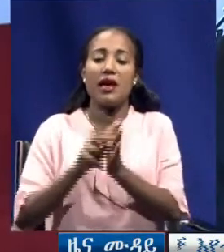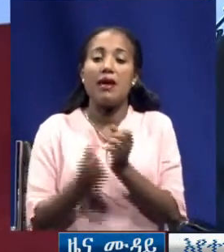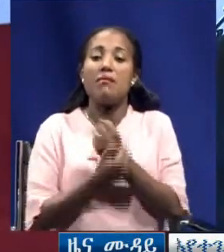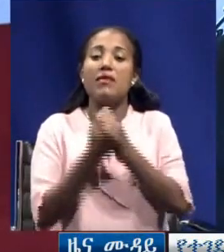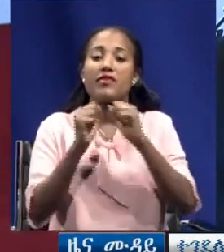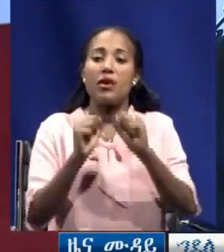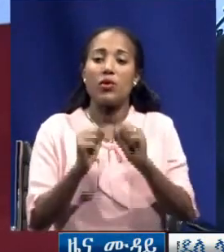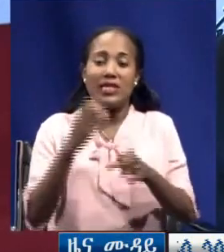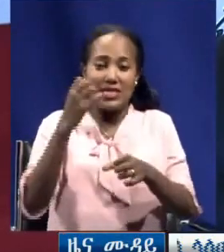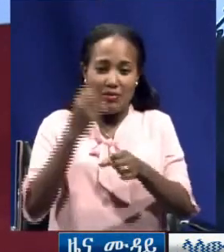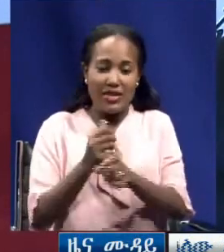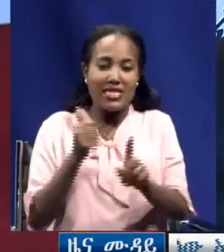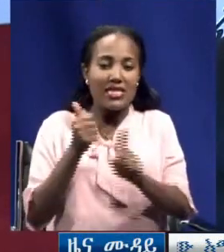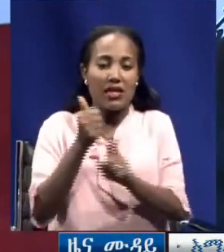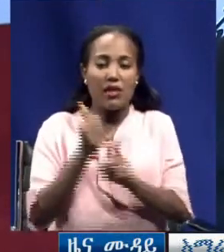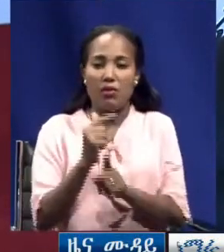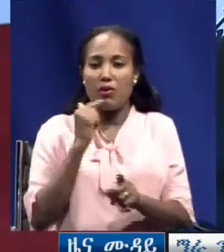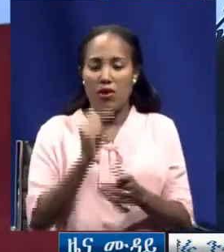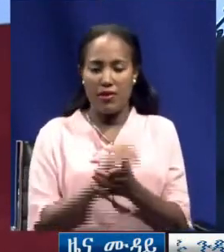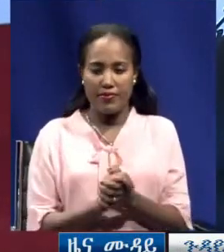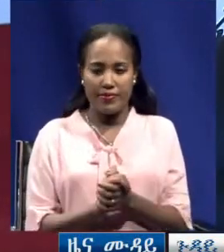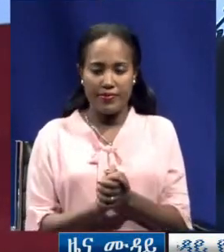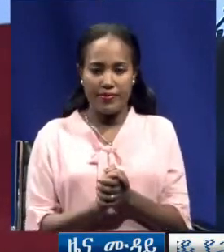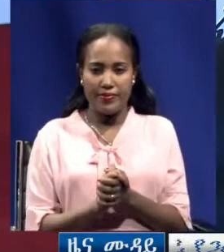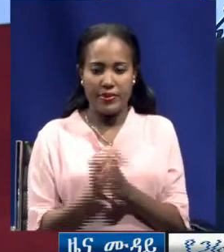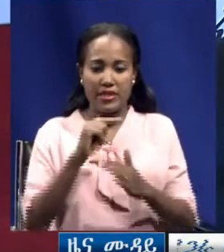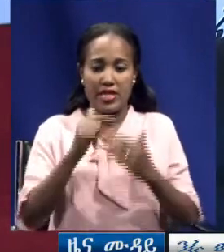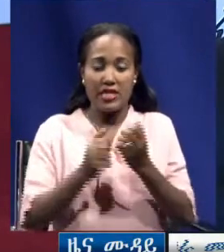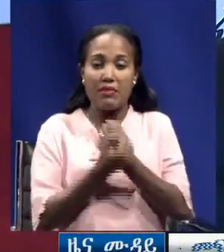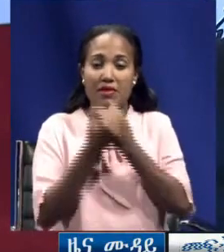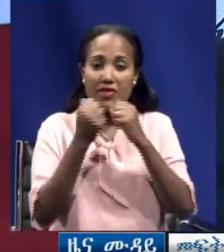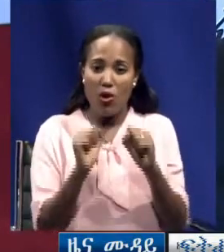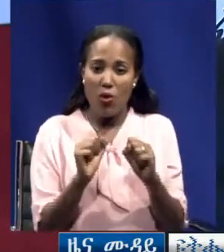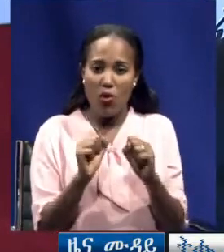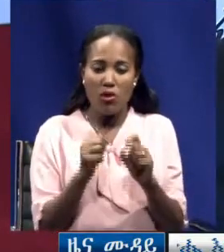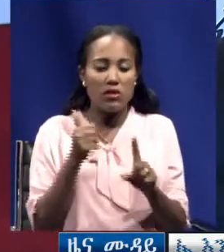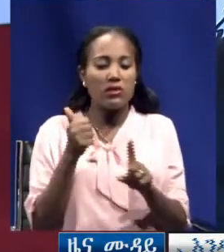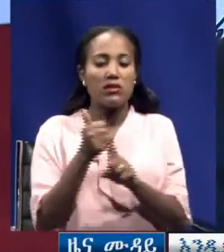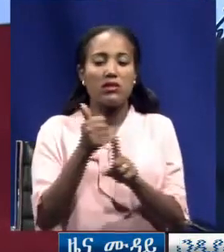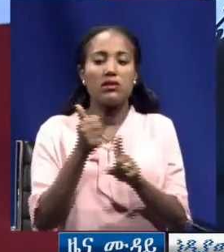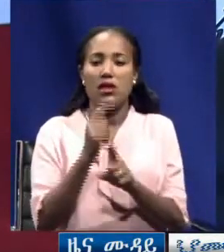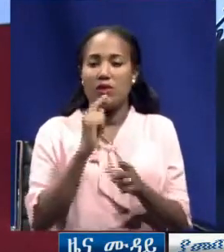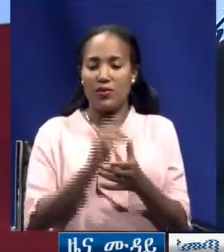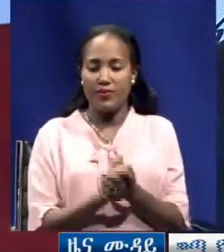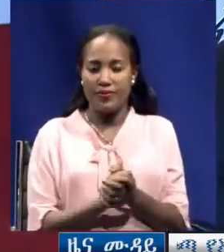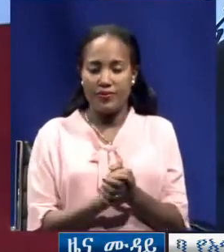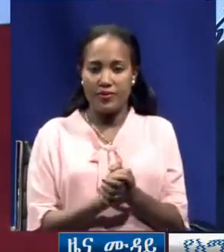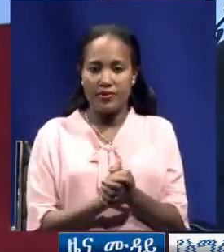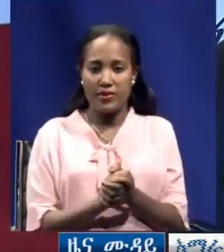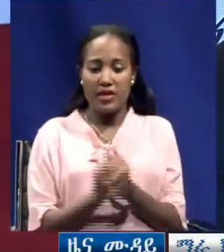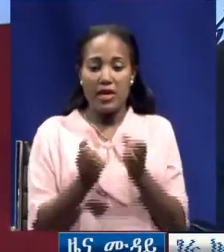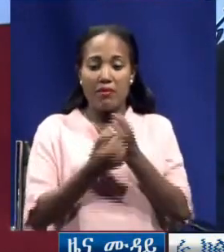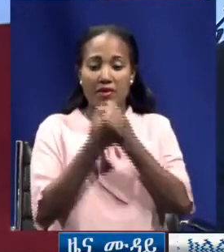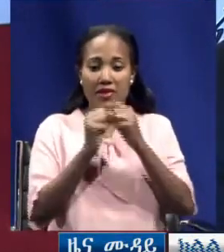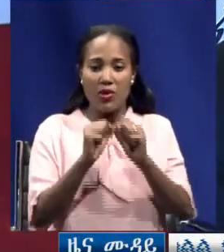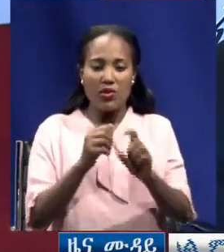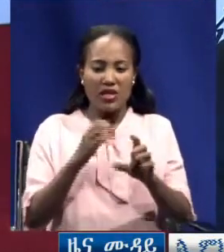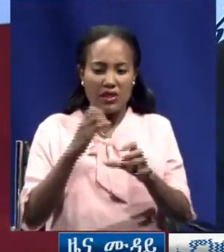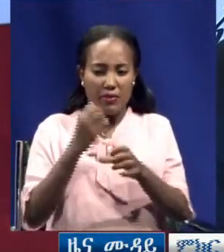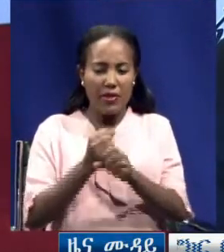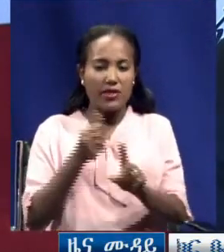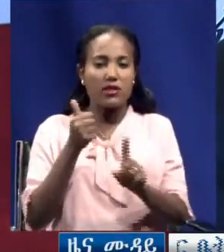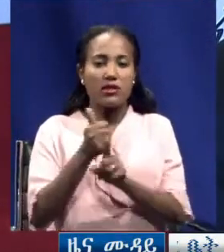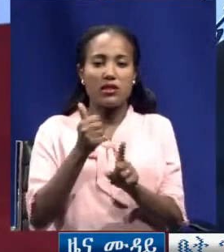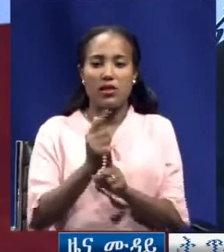መፍትሄው ተጨባጭ ትግል ነው ብለዋል። ስለዚህ መፍትሄው ትግል ነው። መፍትሄው ተጨባጭ ትግል ነው።